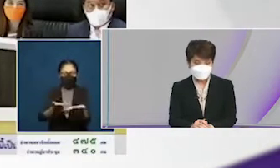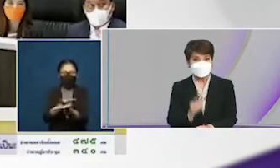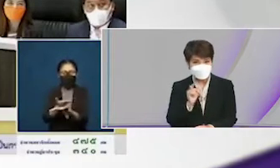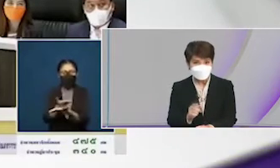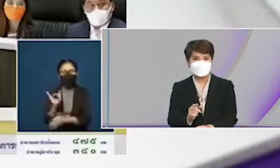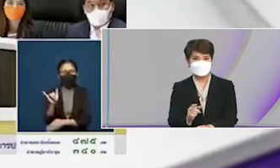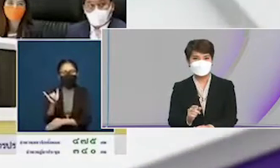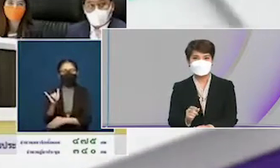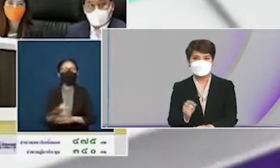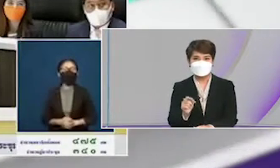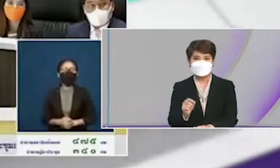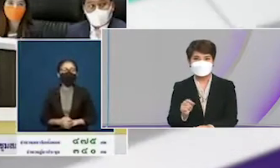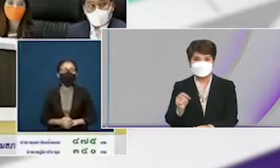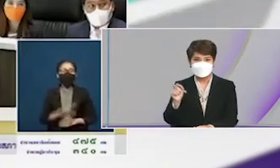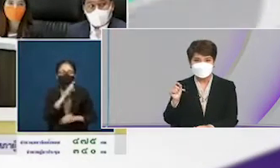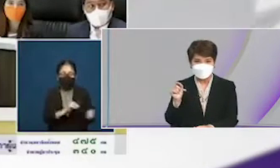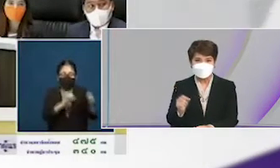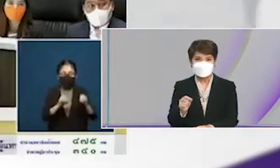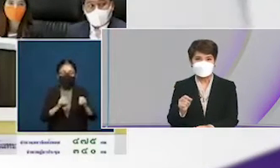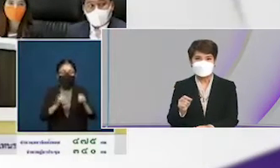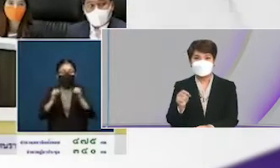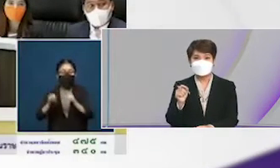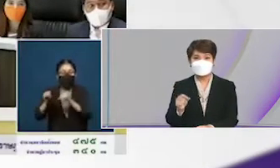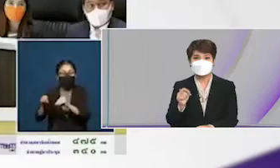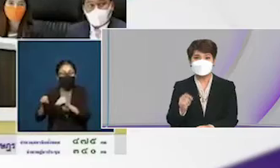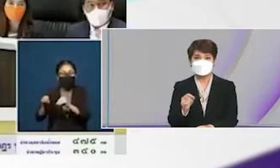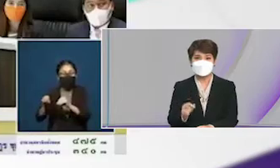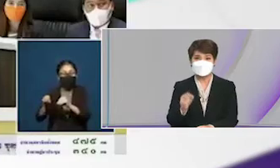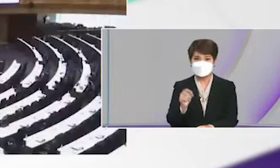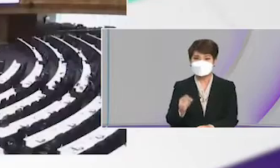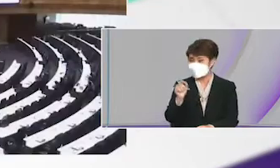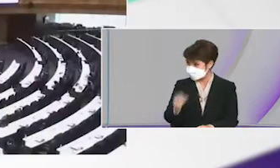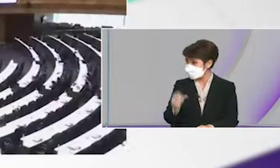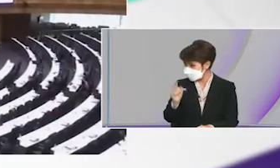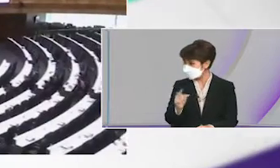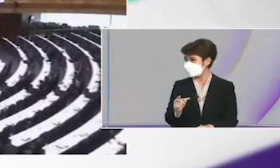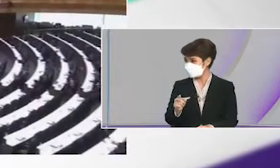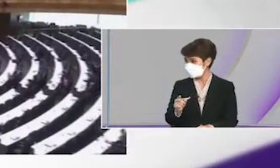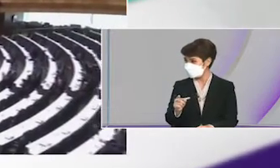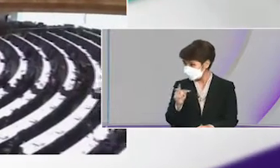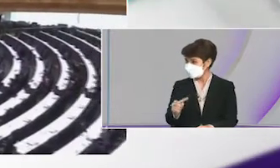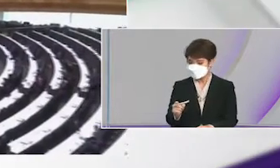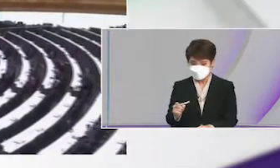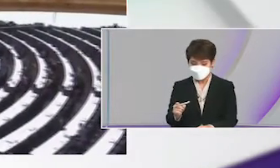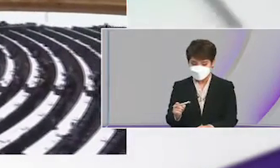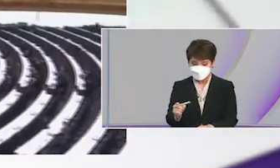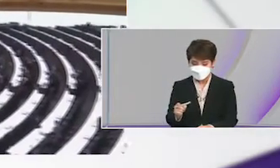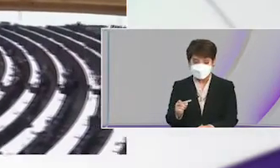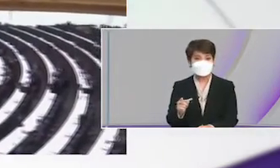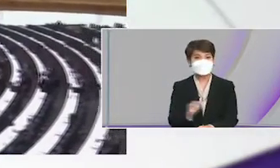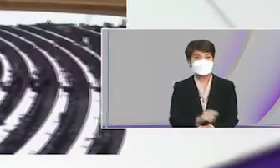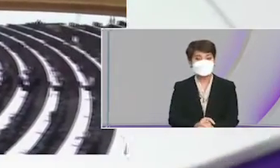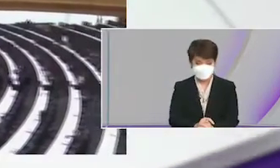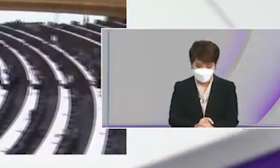ว่าสำหรับเสี่ยงที่เห็นด้วยในการเลื่อนญัตตินี้ขึ้นมาด่วนเนี่ยมีเพียงสสจากพรรคก้าวไกลพักเดียวกับที่เห็นด้วย